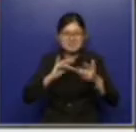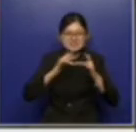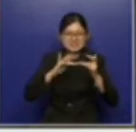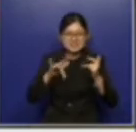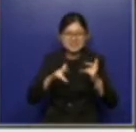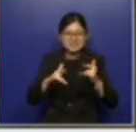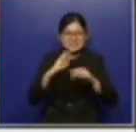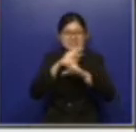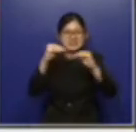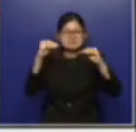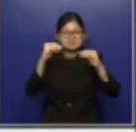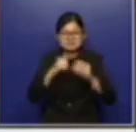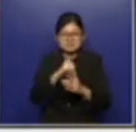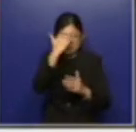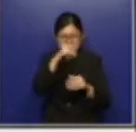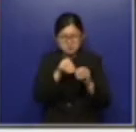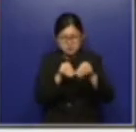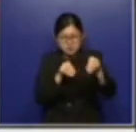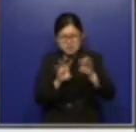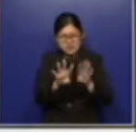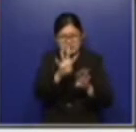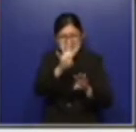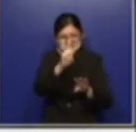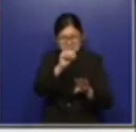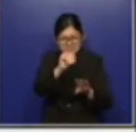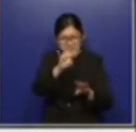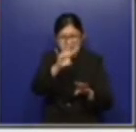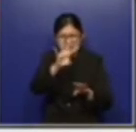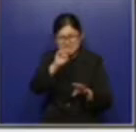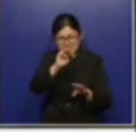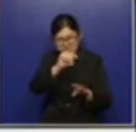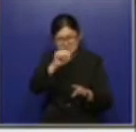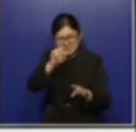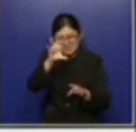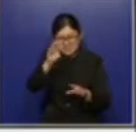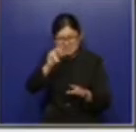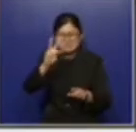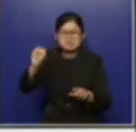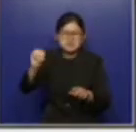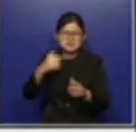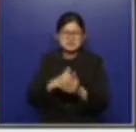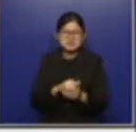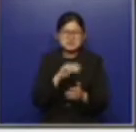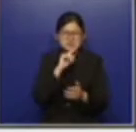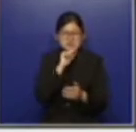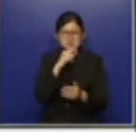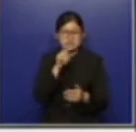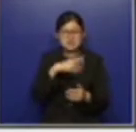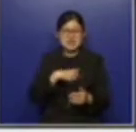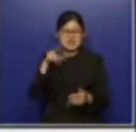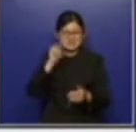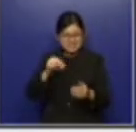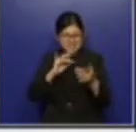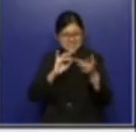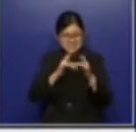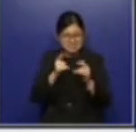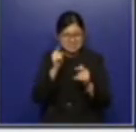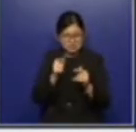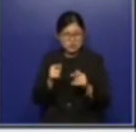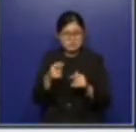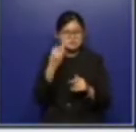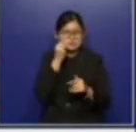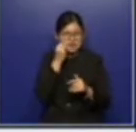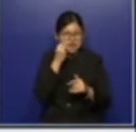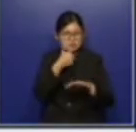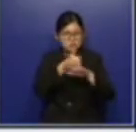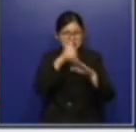มาณสัก 40-50 เมตรเพราะฉะนั้นท่านประธานนึกภาพดูครับเวลาเราจะเข้าเน็ตมันต้องไปหาบ้านผู้ใหญ่อ่ะมันต้องเดินอ่ะและต่างจังหวัด